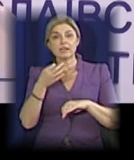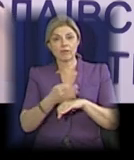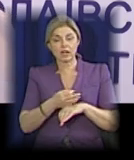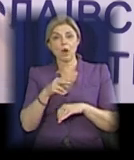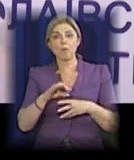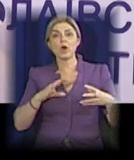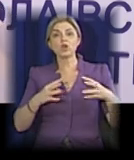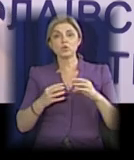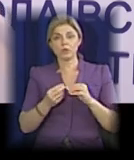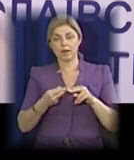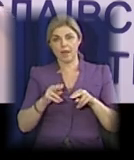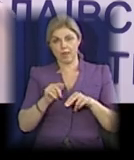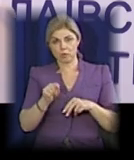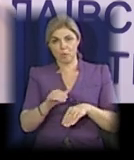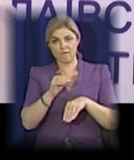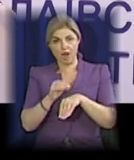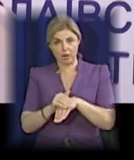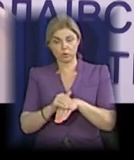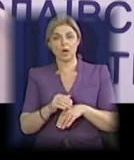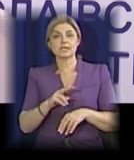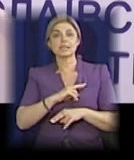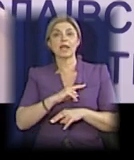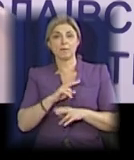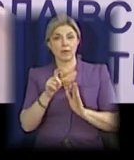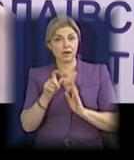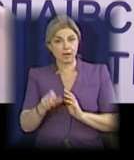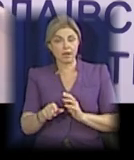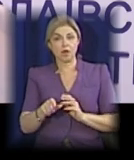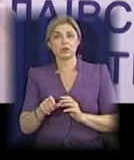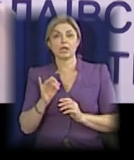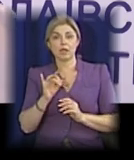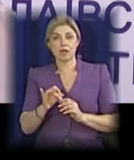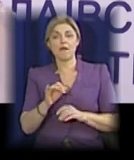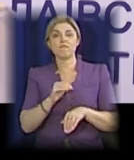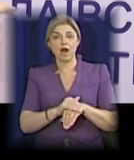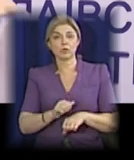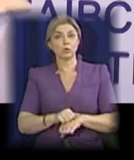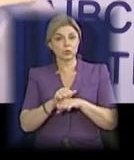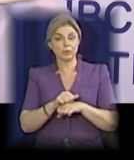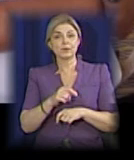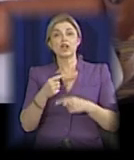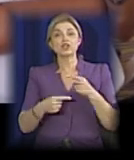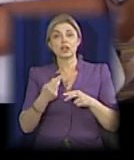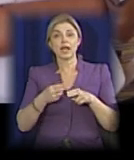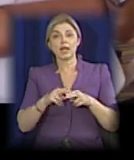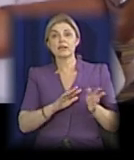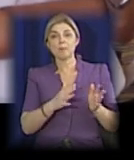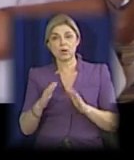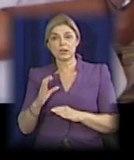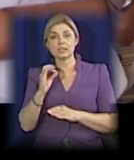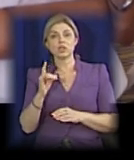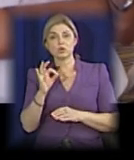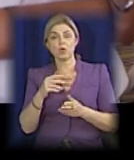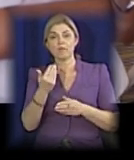перевірки цього факту загибелі особи, а також по факту бунту. Через ці події у слідчому ізоляторі його